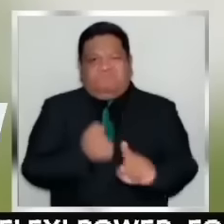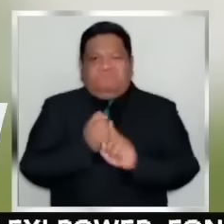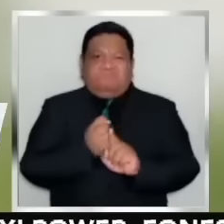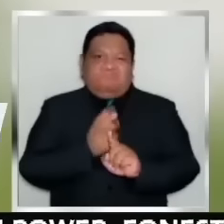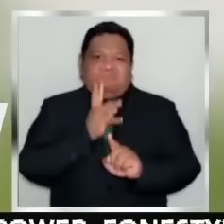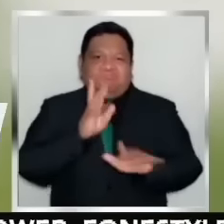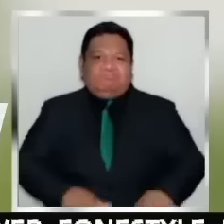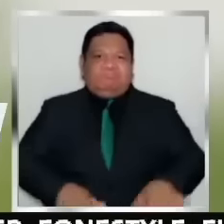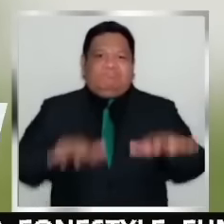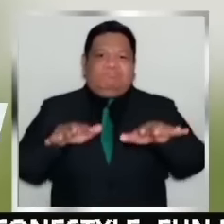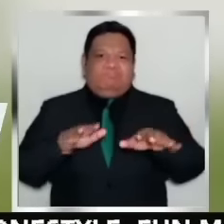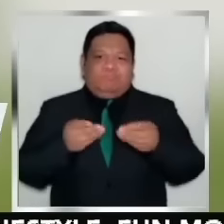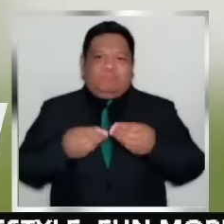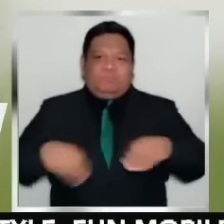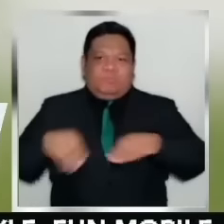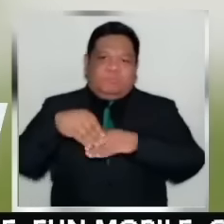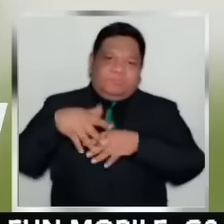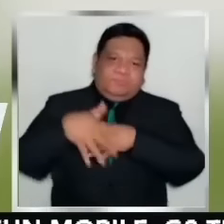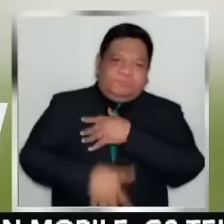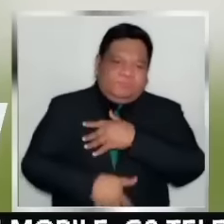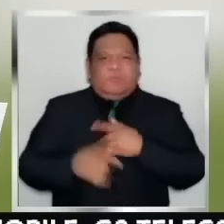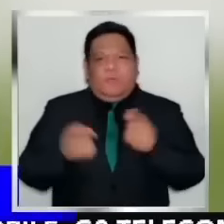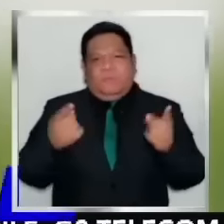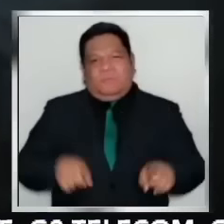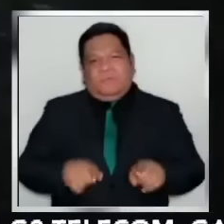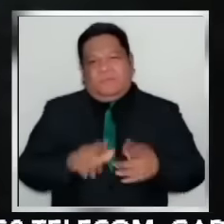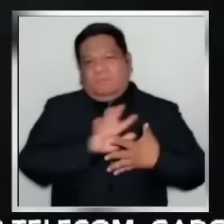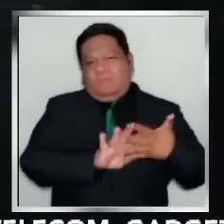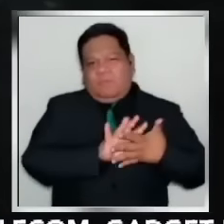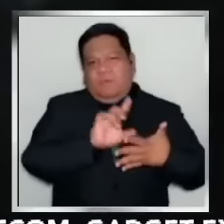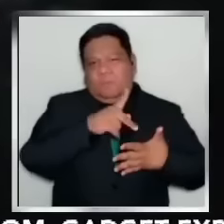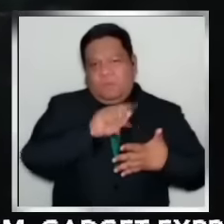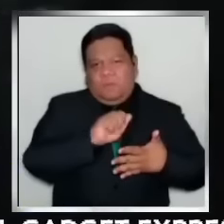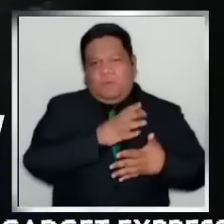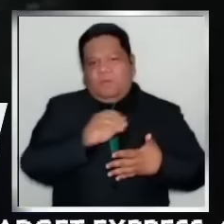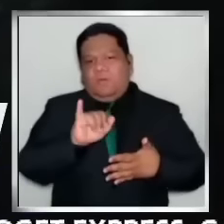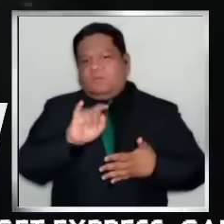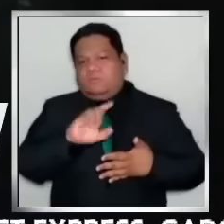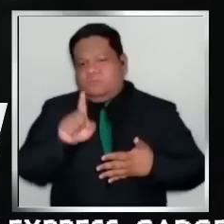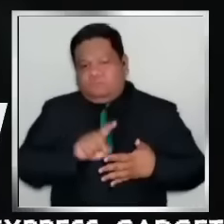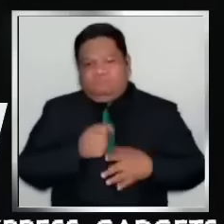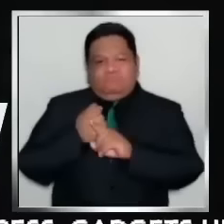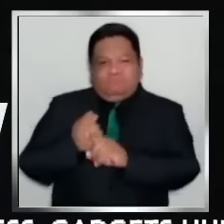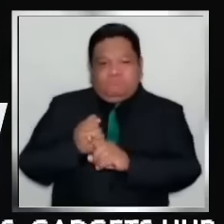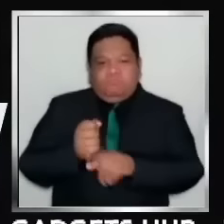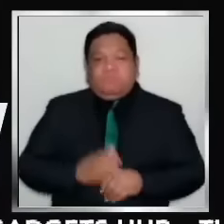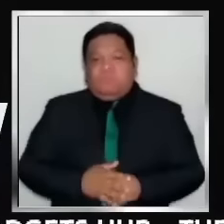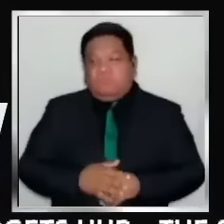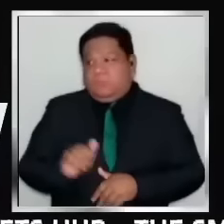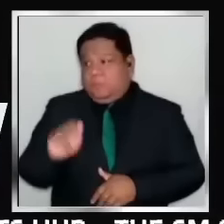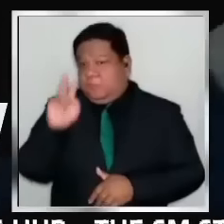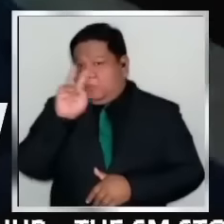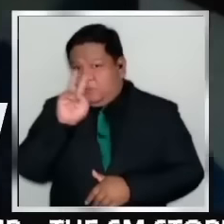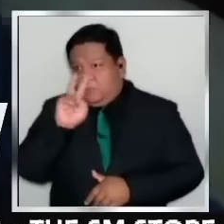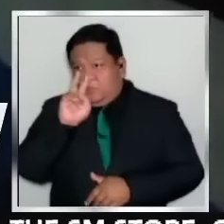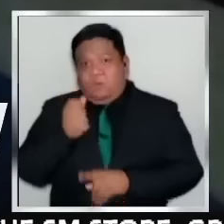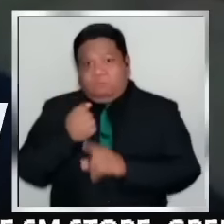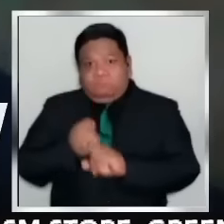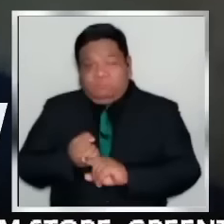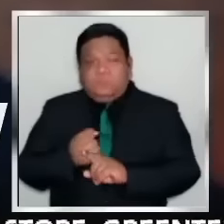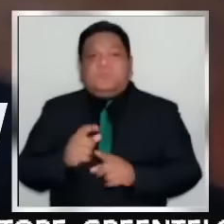pag-ulan dulot ng LPA at ITCZ. Bukod sa ilang bahagi ng Visayas, binahare ng mga pangunahing